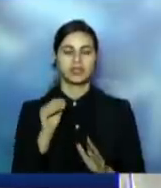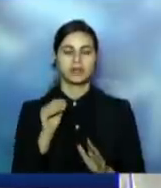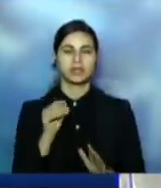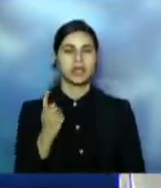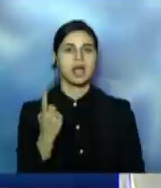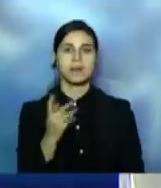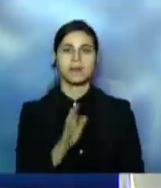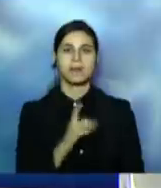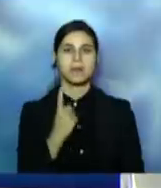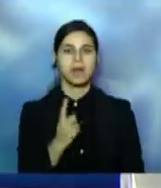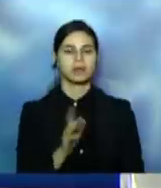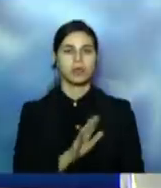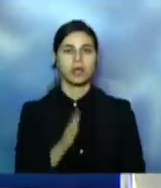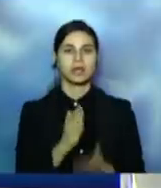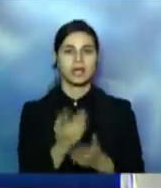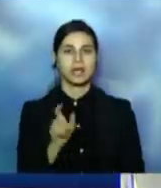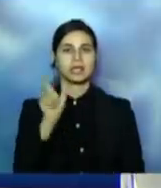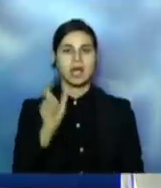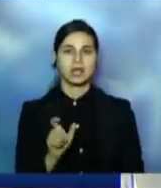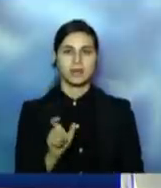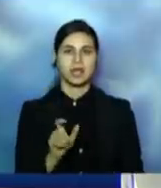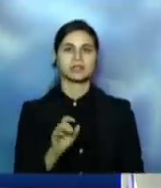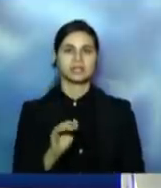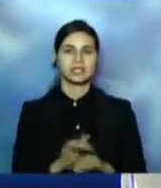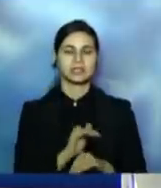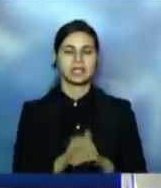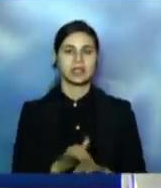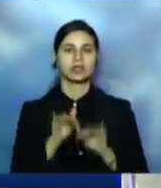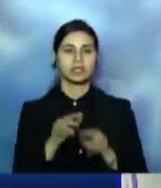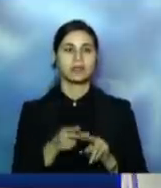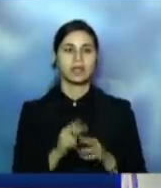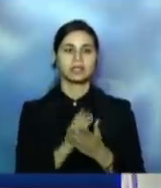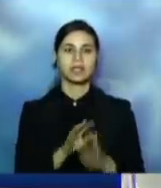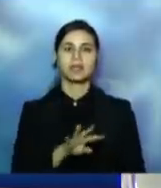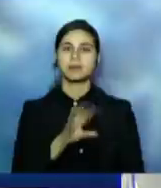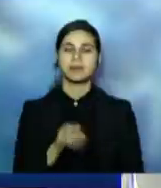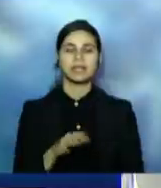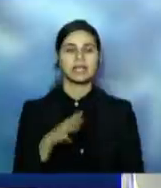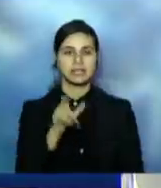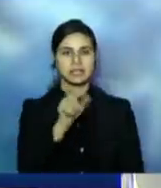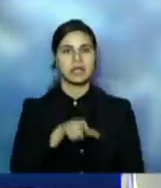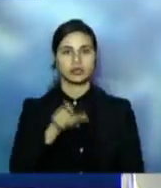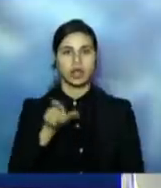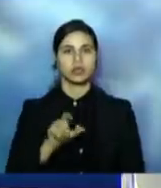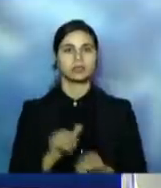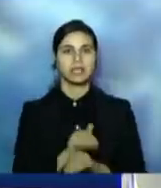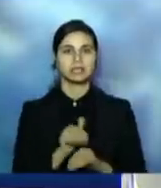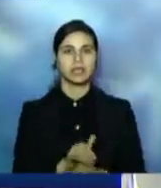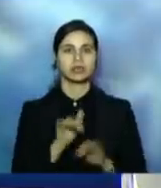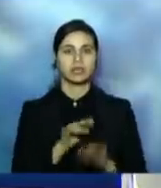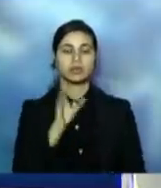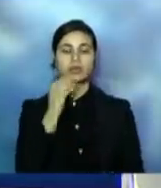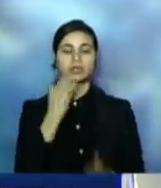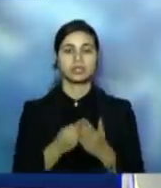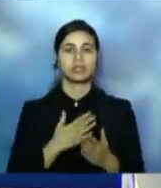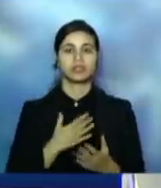არ არის მარტო ერთი ადამიანისათვის სასიკეთო საქმე, რომ ეს არის მთელი საზოგადოებისათვის სასიკეთო საქმე, როდესაც ჩვენ